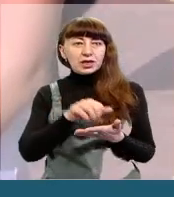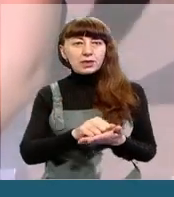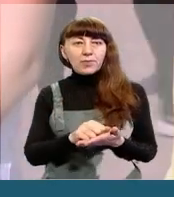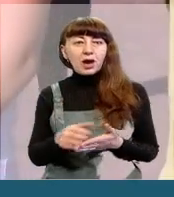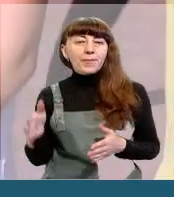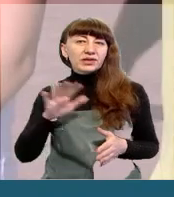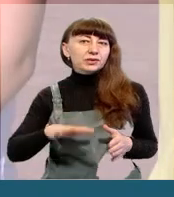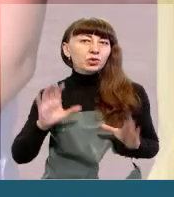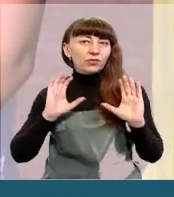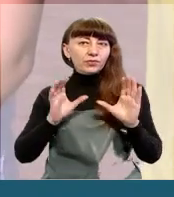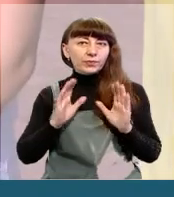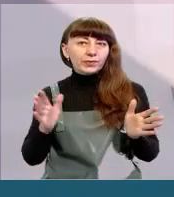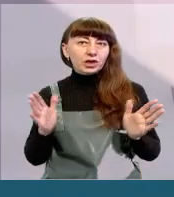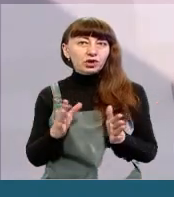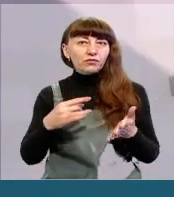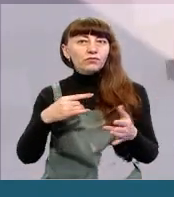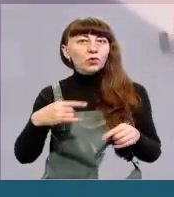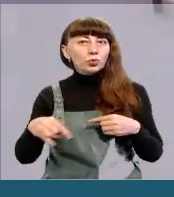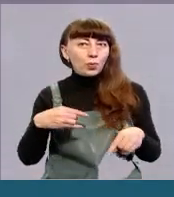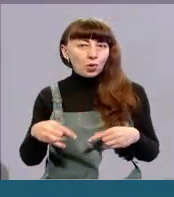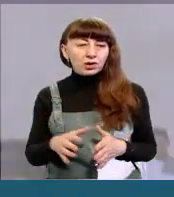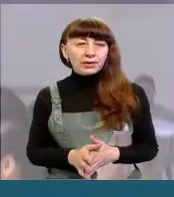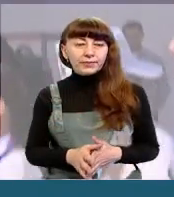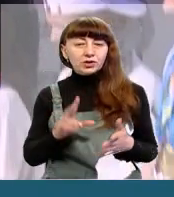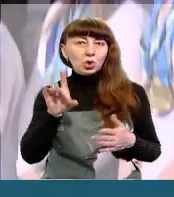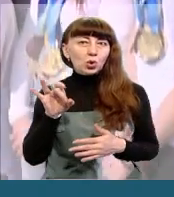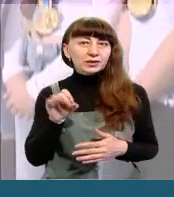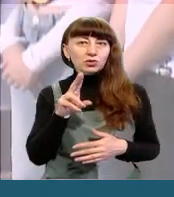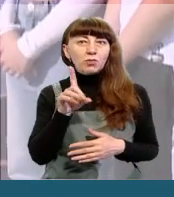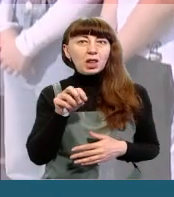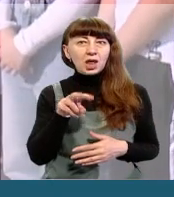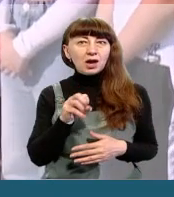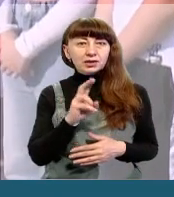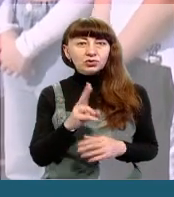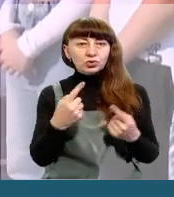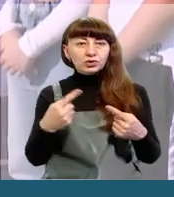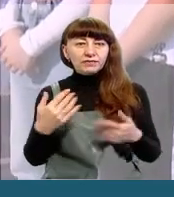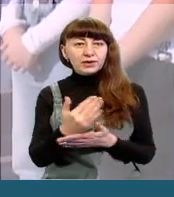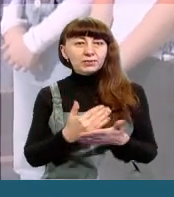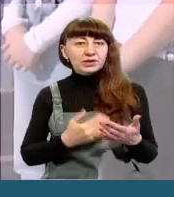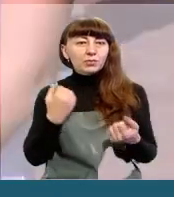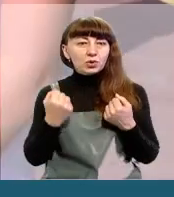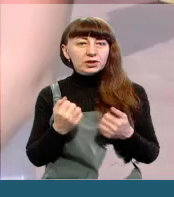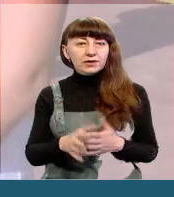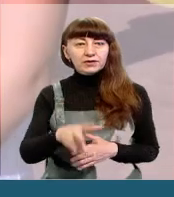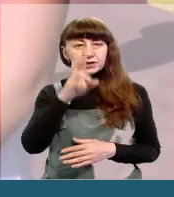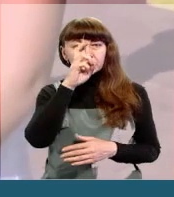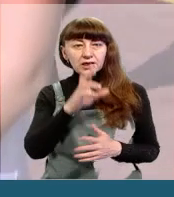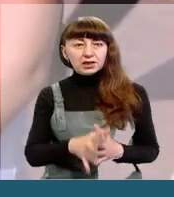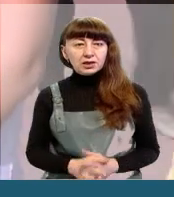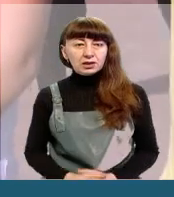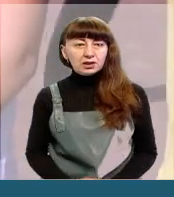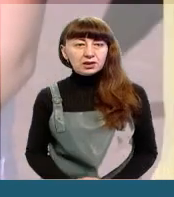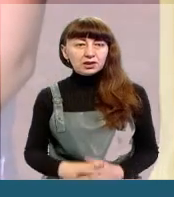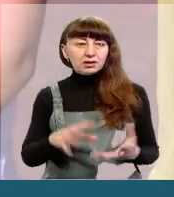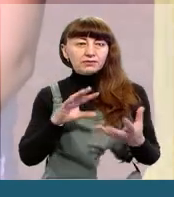спорт түрімен шұғылдануға мол мүмкіндік бар. Мемлекет қолдауының нәтижесінде Қарабалық ауданында бұқаралық спортпен айналысатын тұрғындардың саны артқан. Жаңа